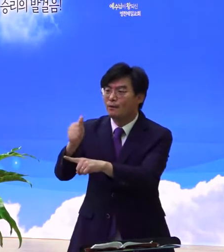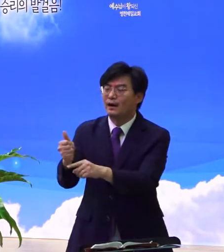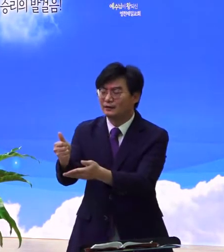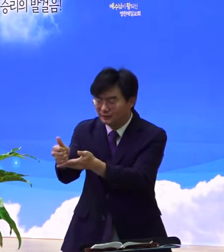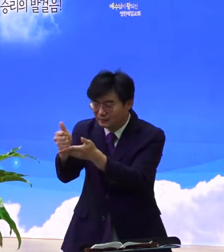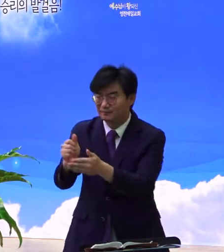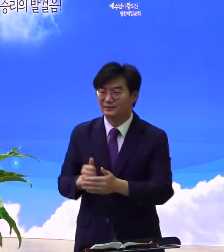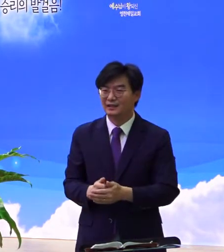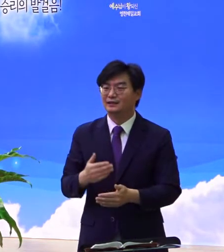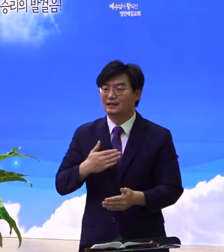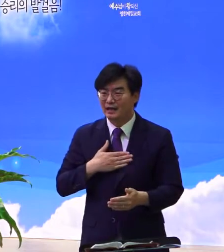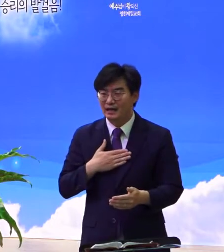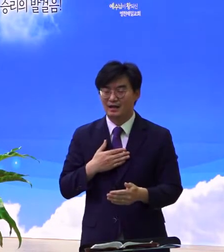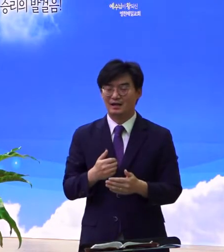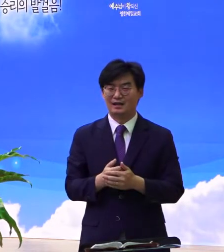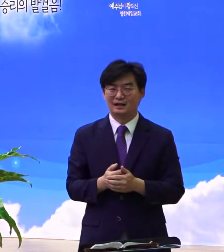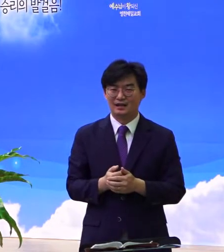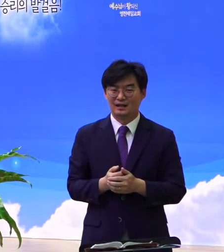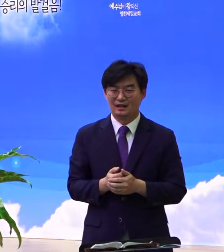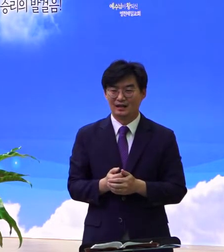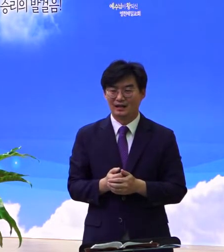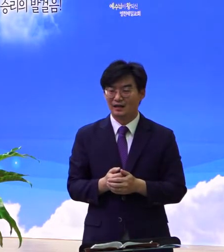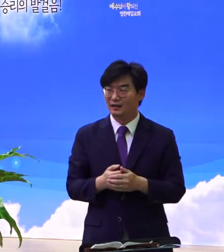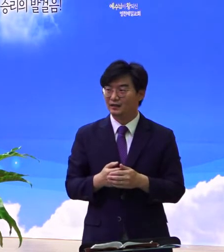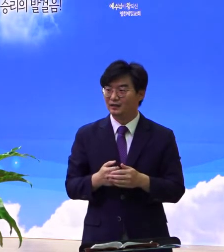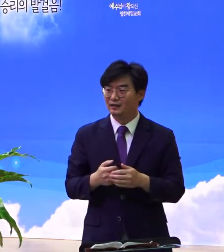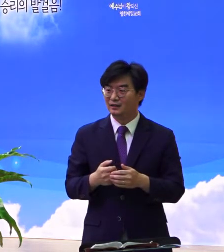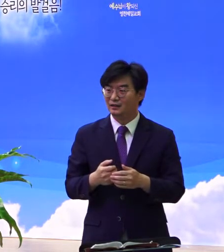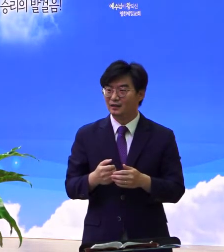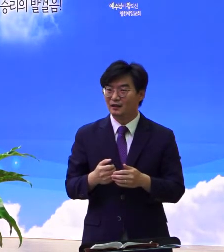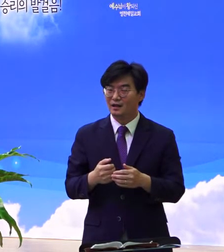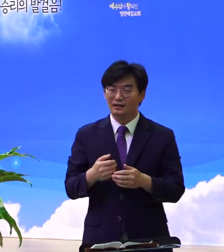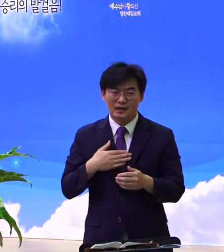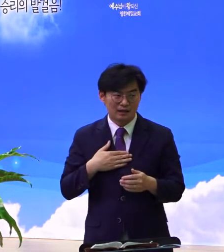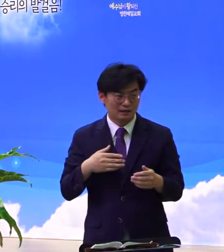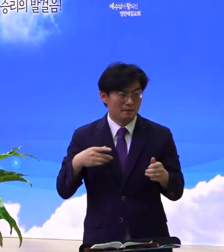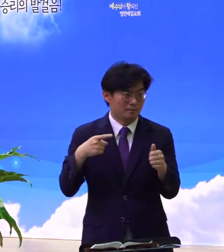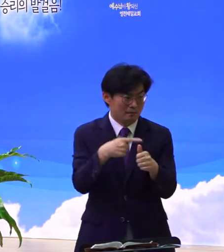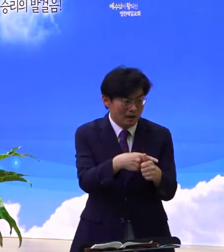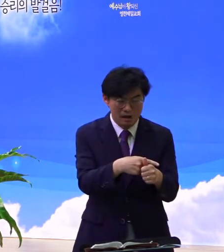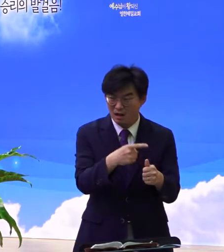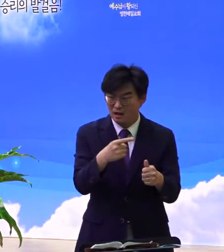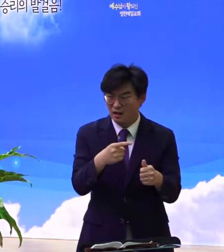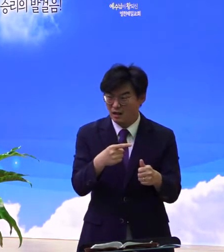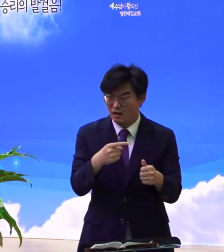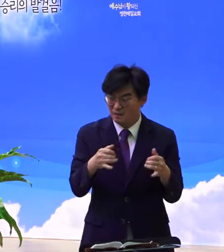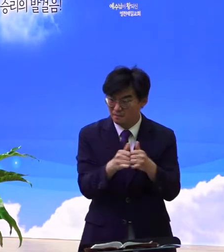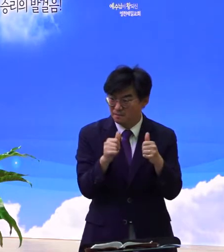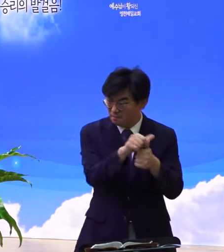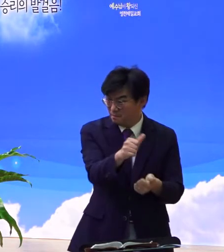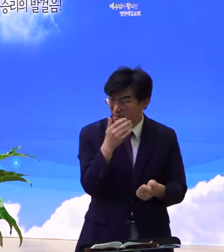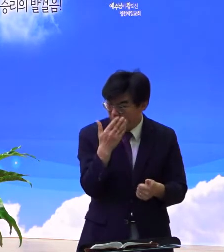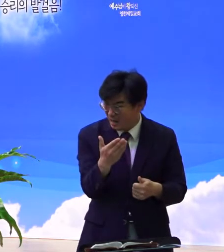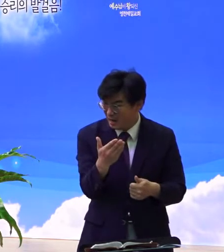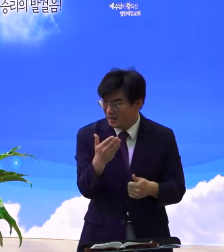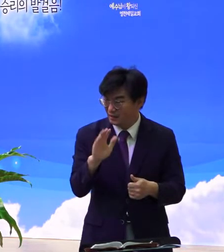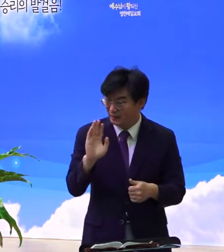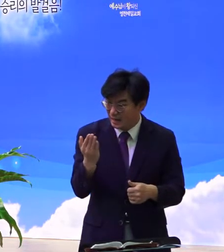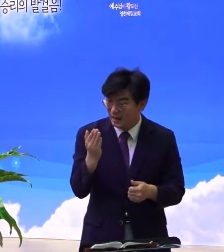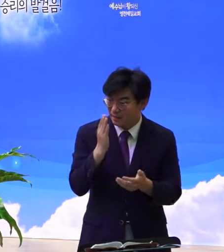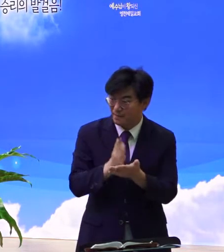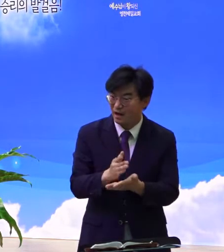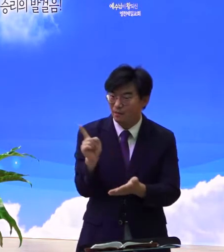내가 그들을 치리이까 내가 치리이까 이렇게 두 번이나 물었습니다. 그때 엘리사가